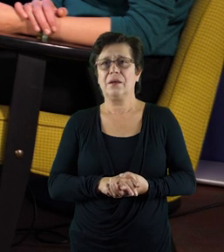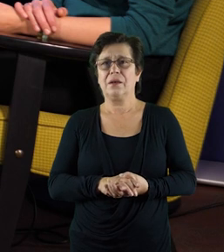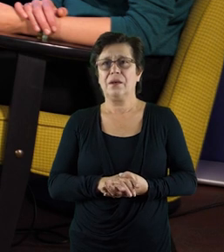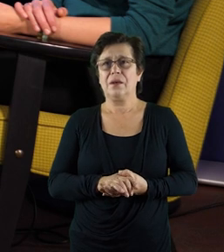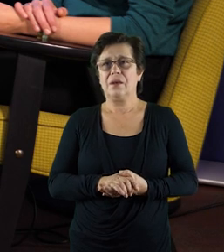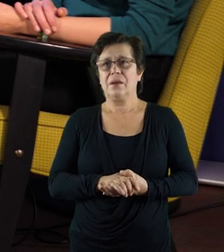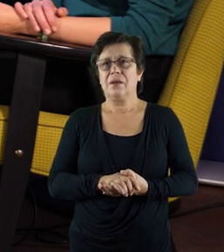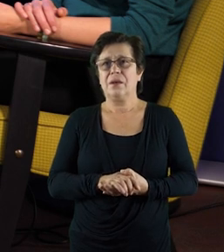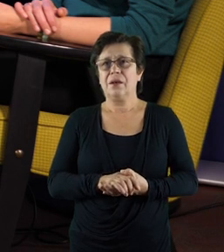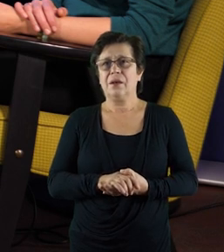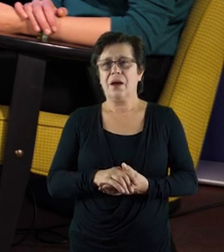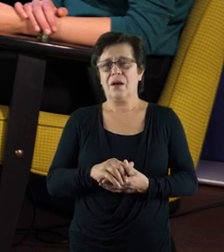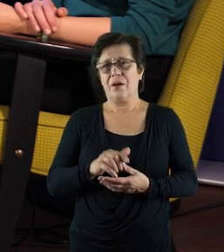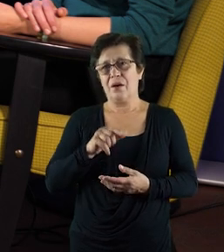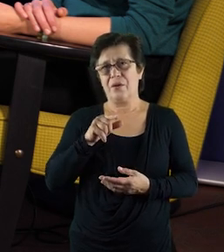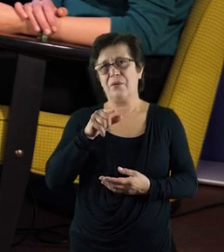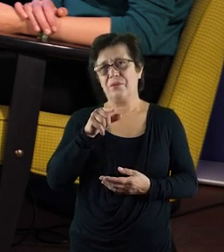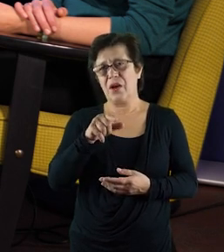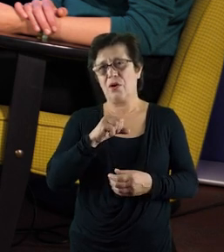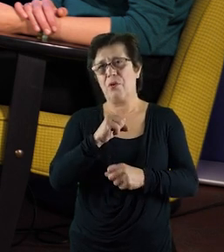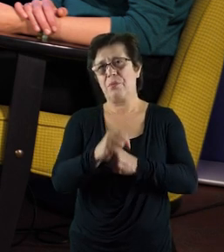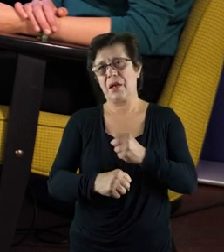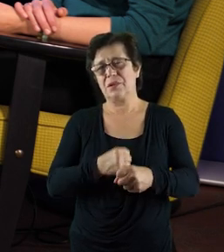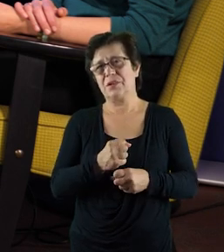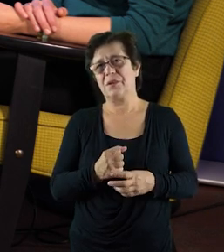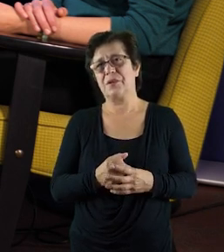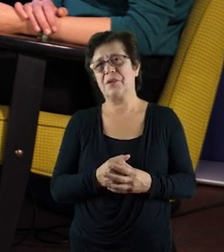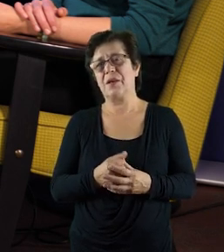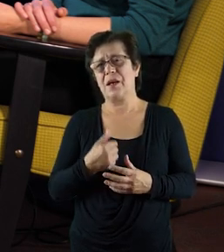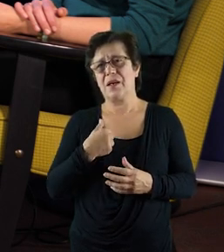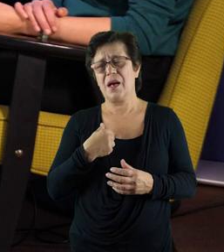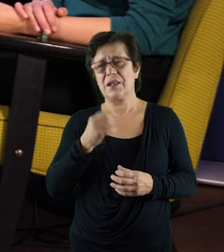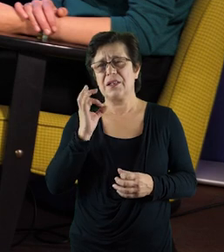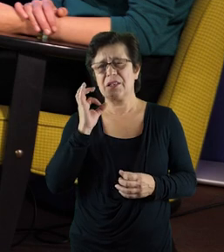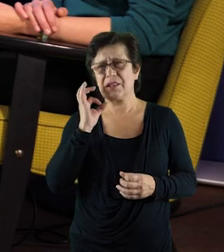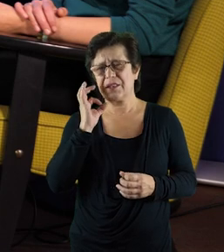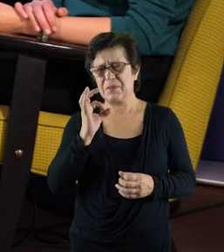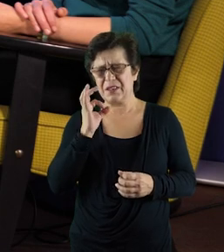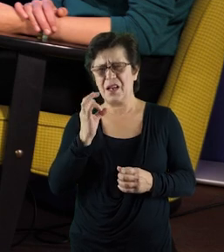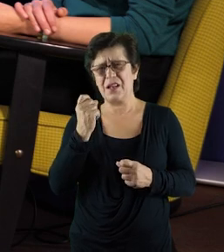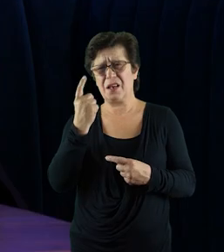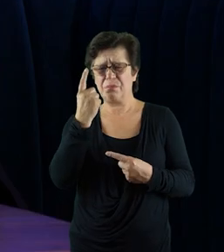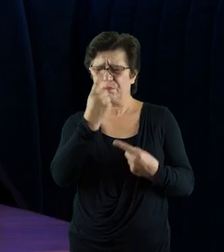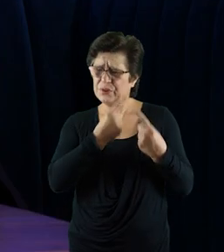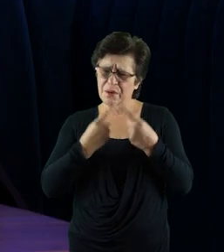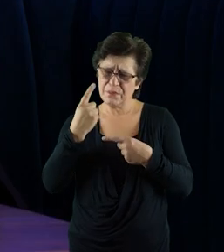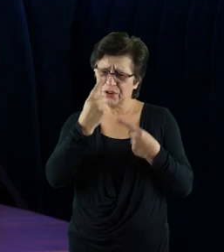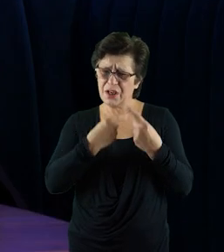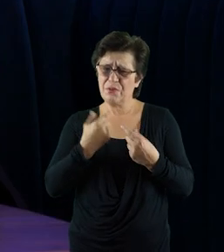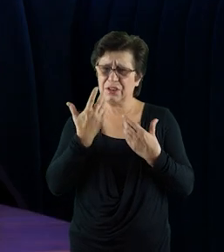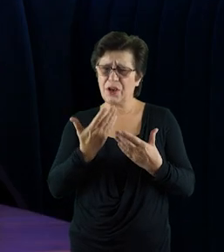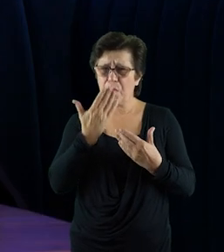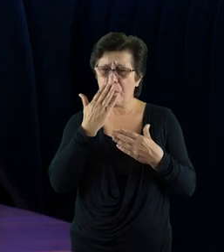mam wrażenie, kondycję. No i ja specjalnie przeczytałem ten fragment, dlatego żeby pokazać